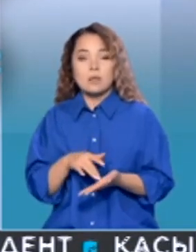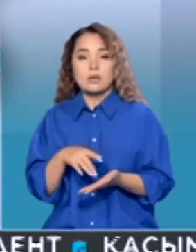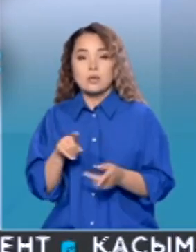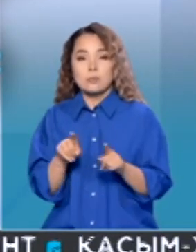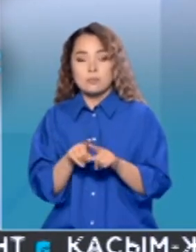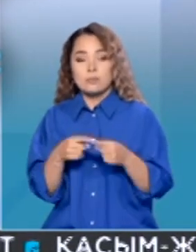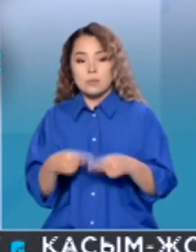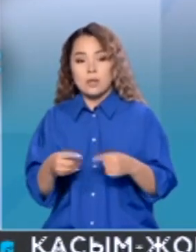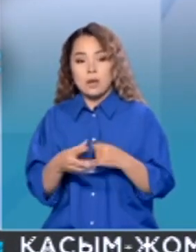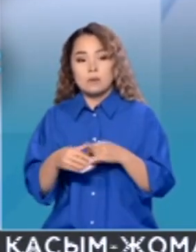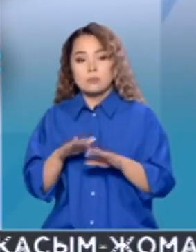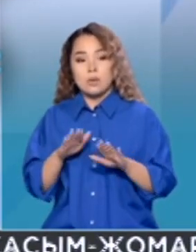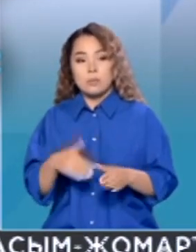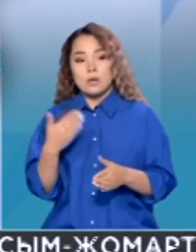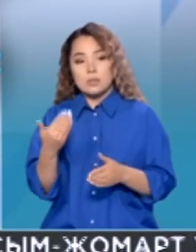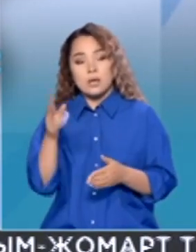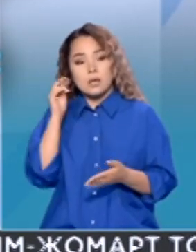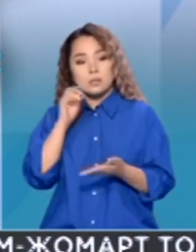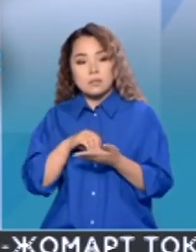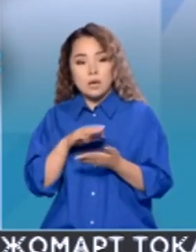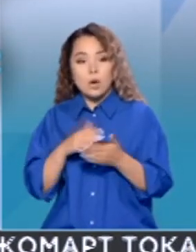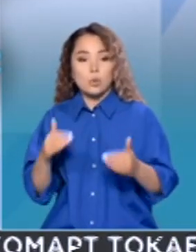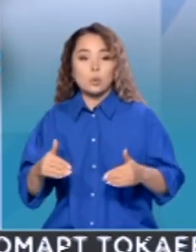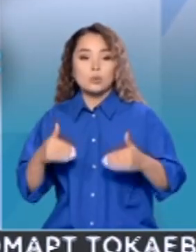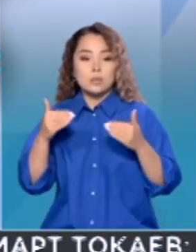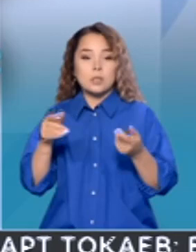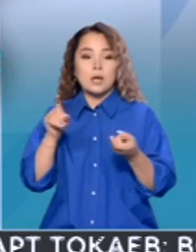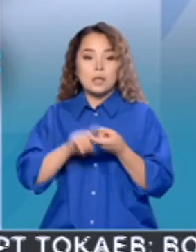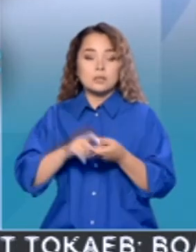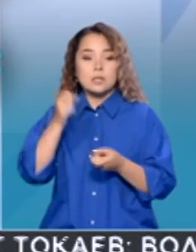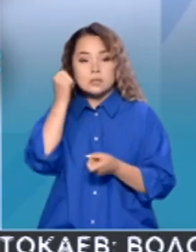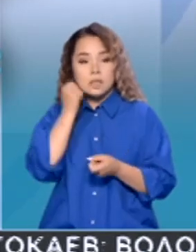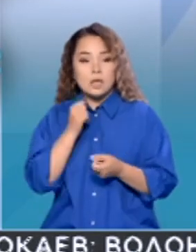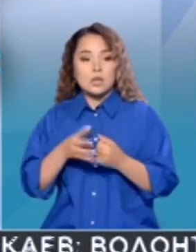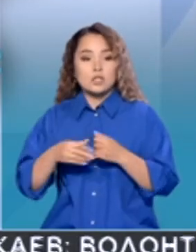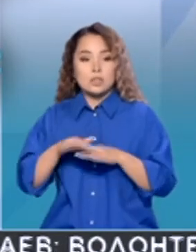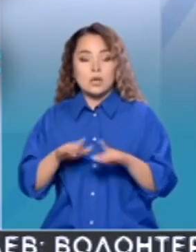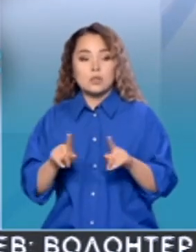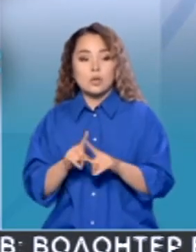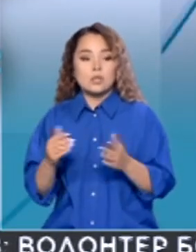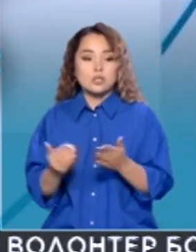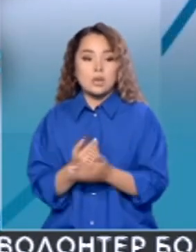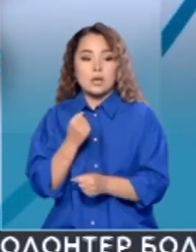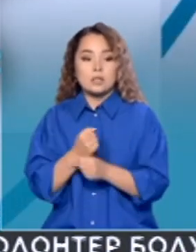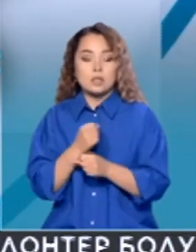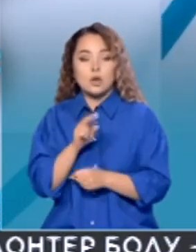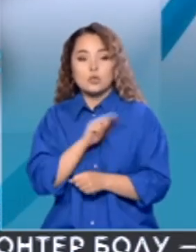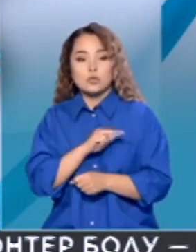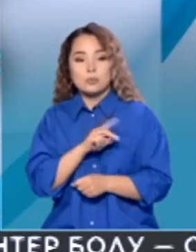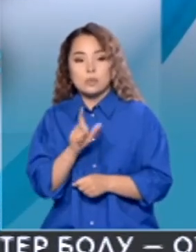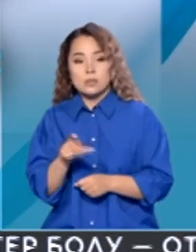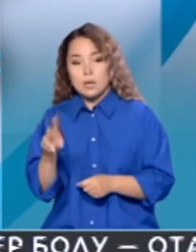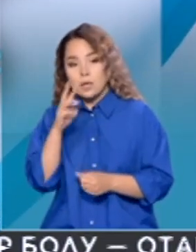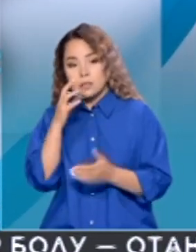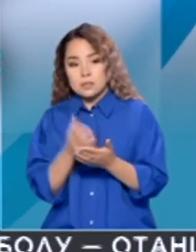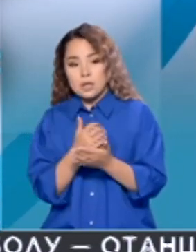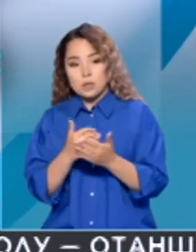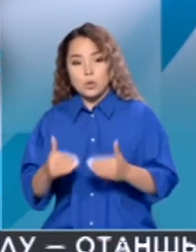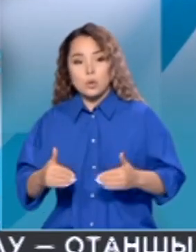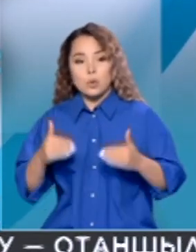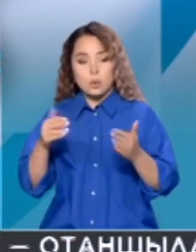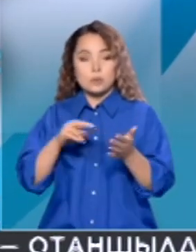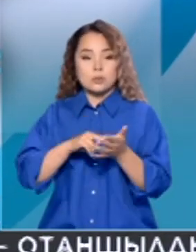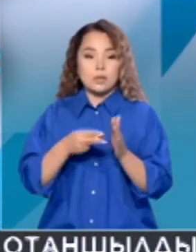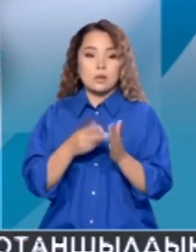де аймақтар бар. Олар тарифті көтеру арқылы әбден тозған желілерді жаңартып, жұмысшылардың жалақысын көтеруді көздеп